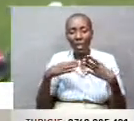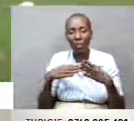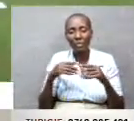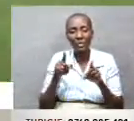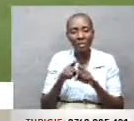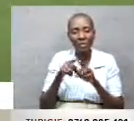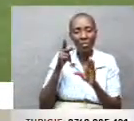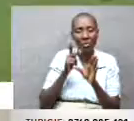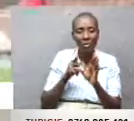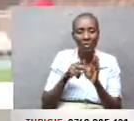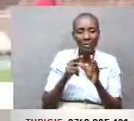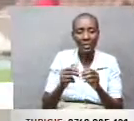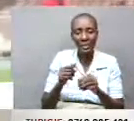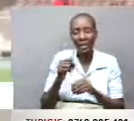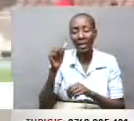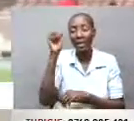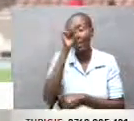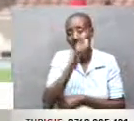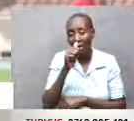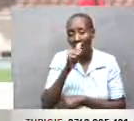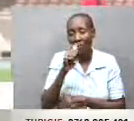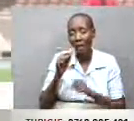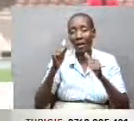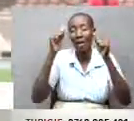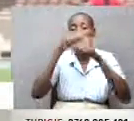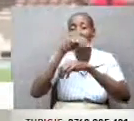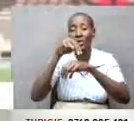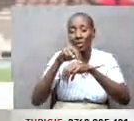mwaka 2019. Naishi vizuri.